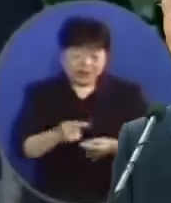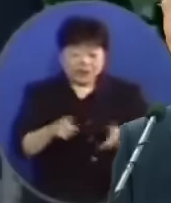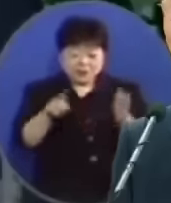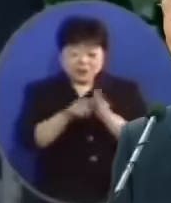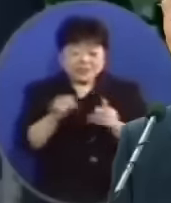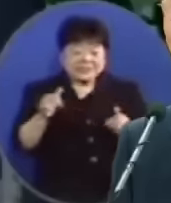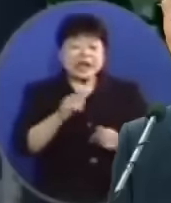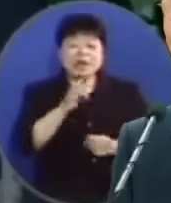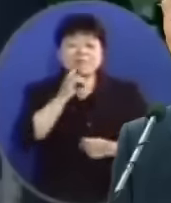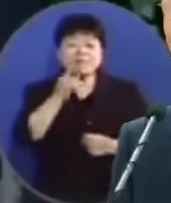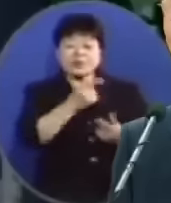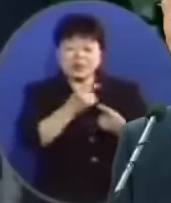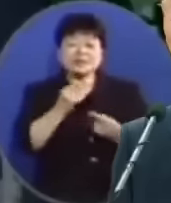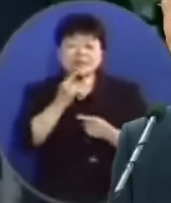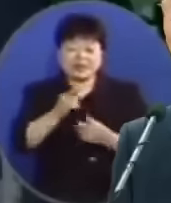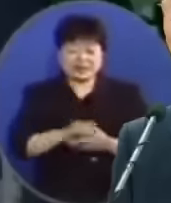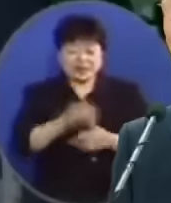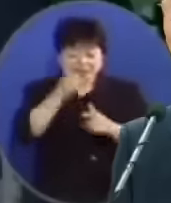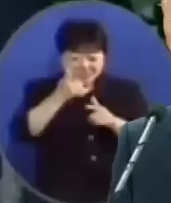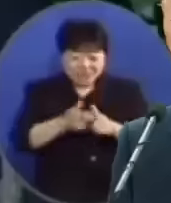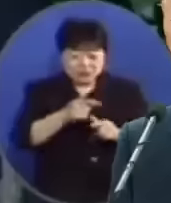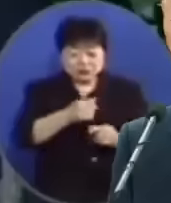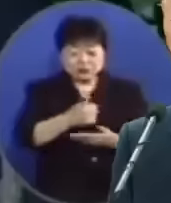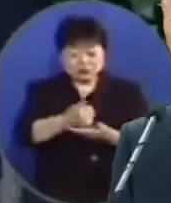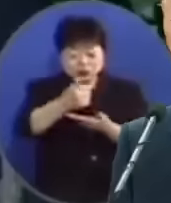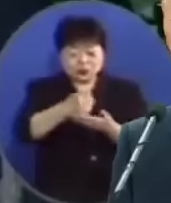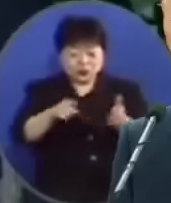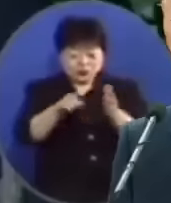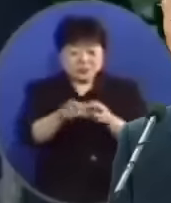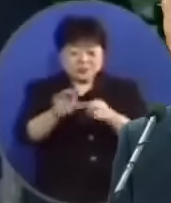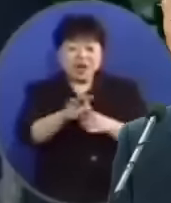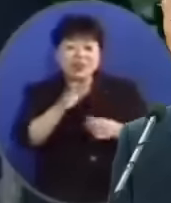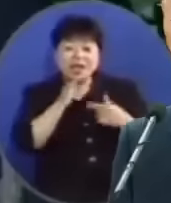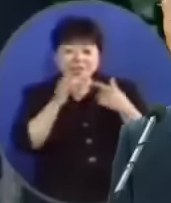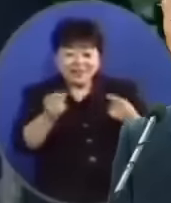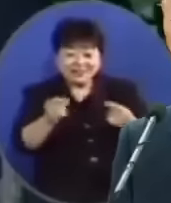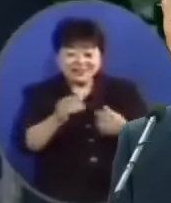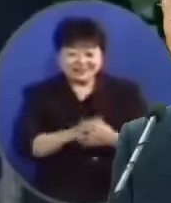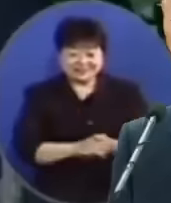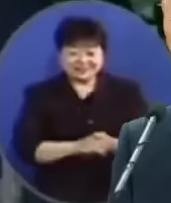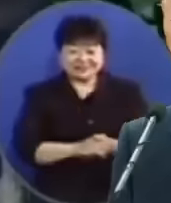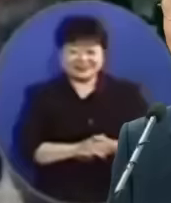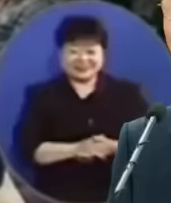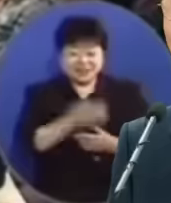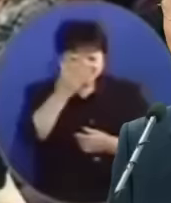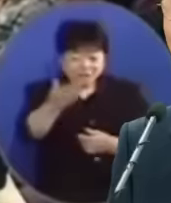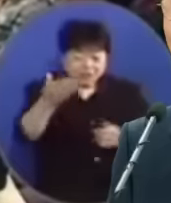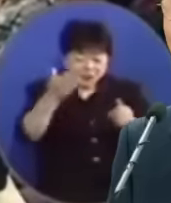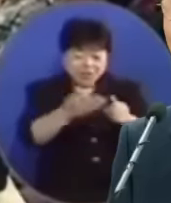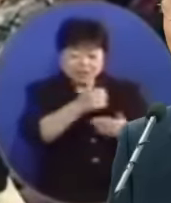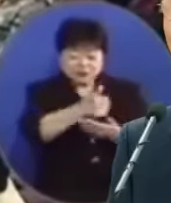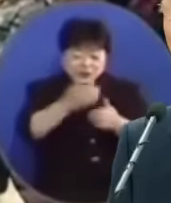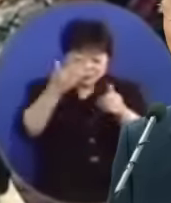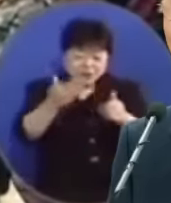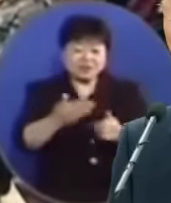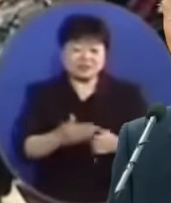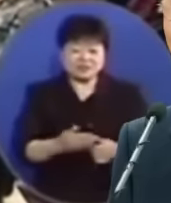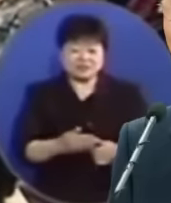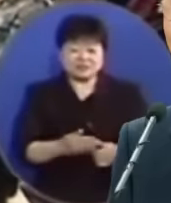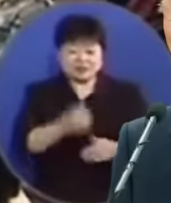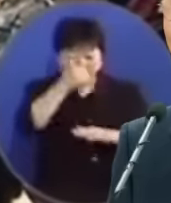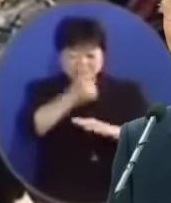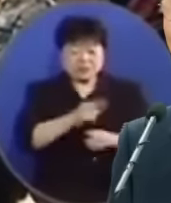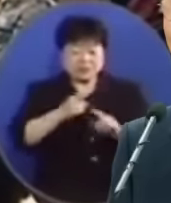믿는 자라고 말했었습니다. 예수님을 구주로 믿으시면 아멘하십시다. 그렇다면 여러분에게 주님께서 이 유언의 말씀을